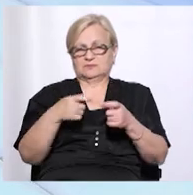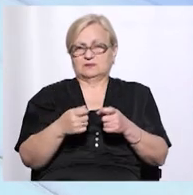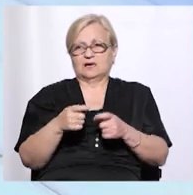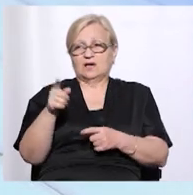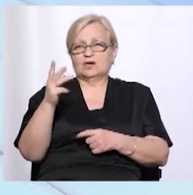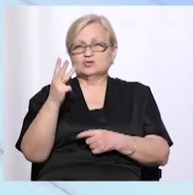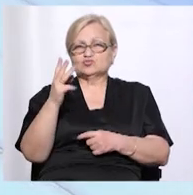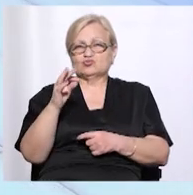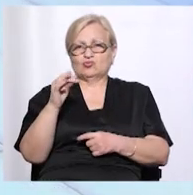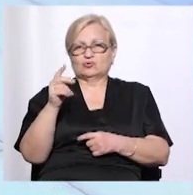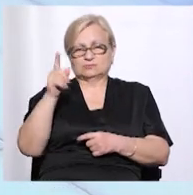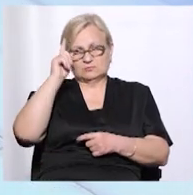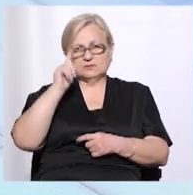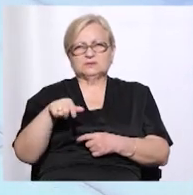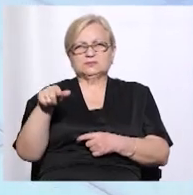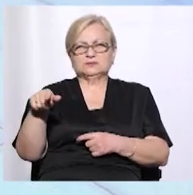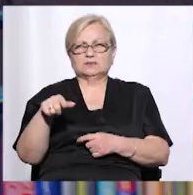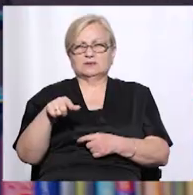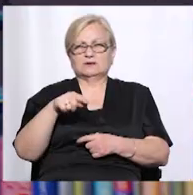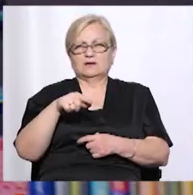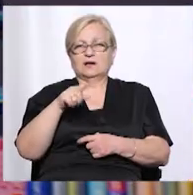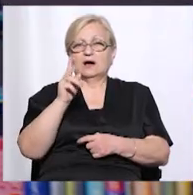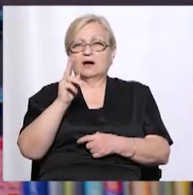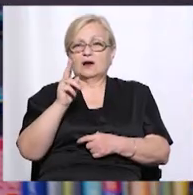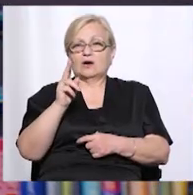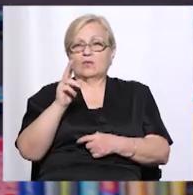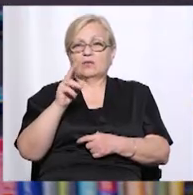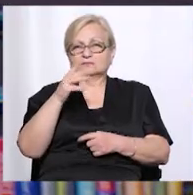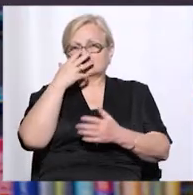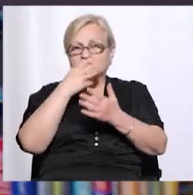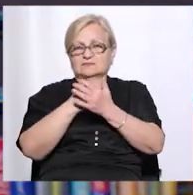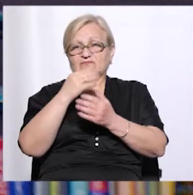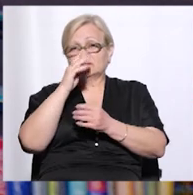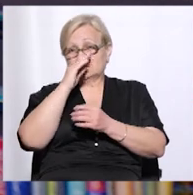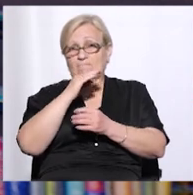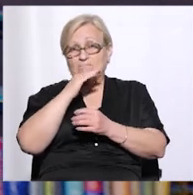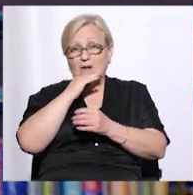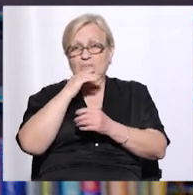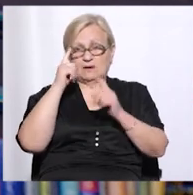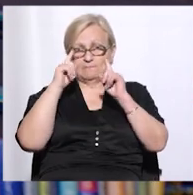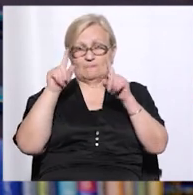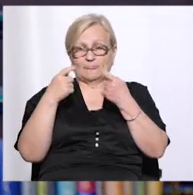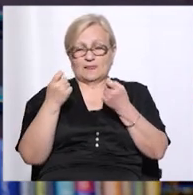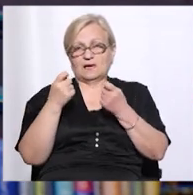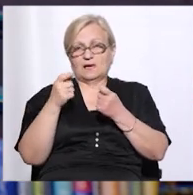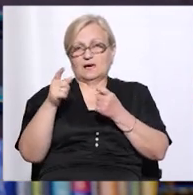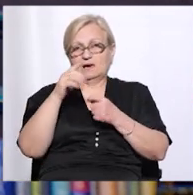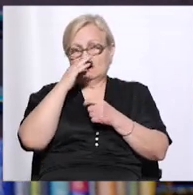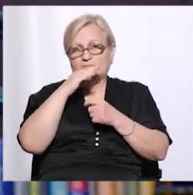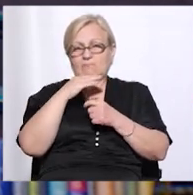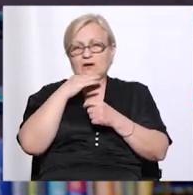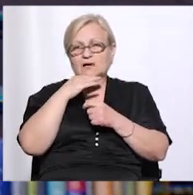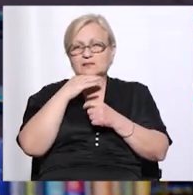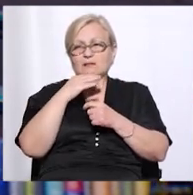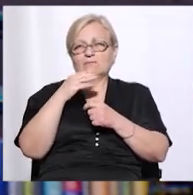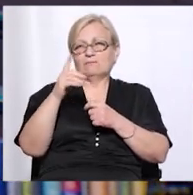შორენამ ალბათ იცის გულის სიღრმეში, რომ თალაგვა კოლონკელიძე იმსახურებს თვალების დაჭრას, მაგრამ შორენა სარეცელს